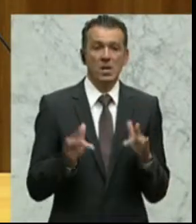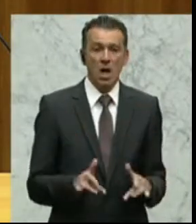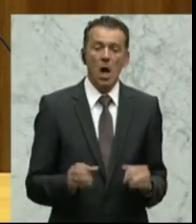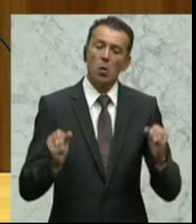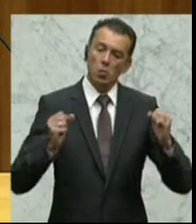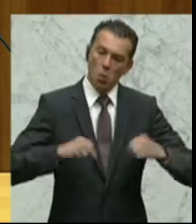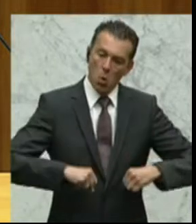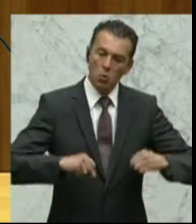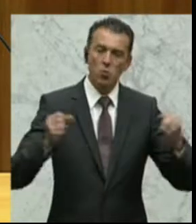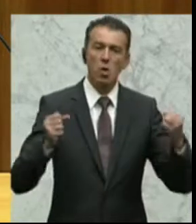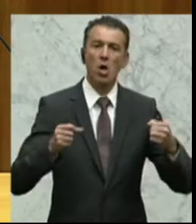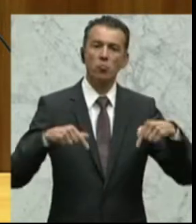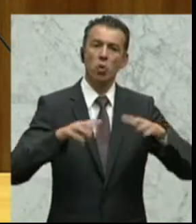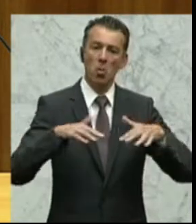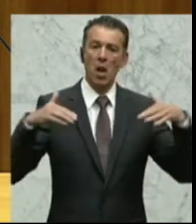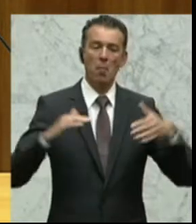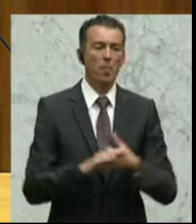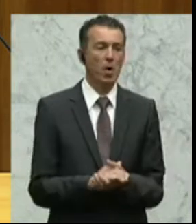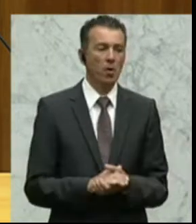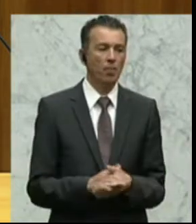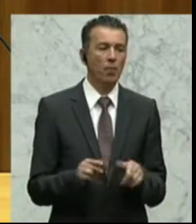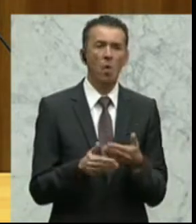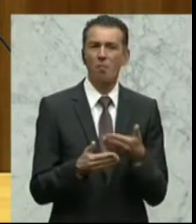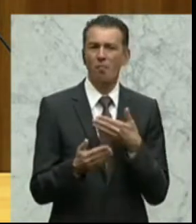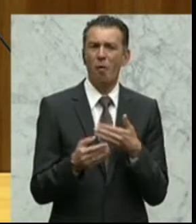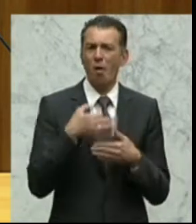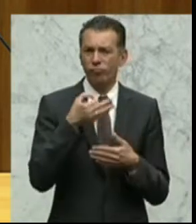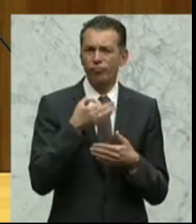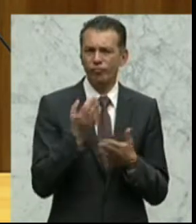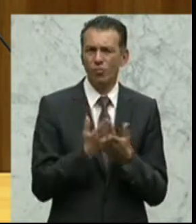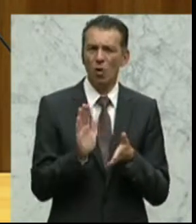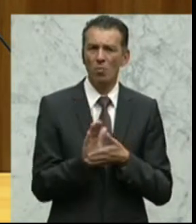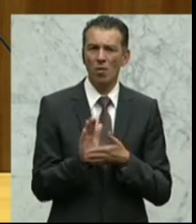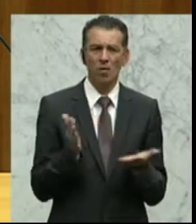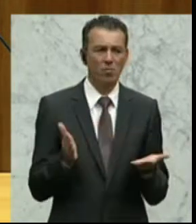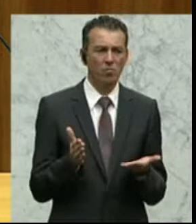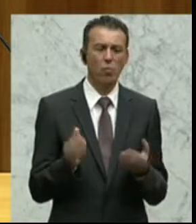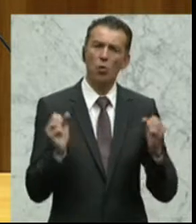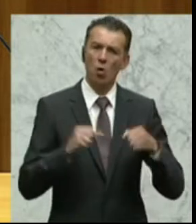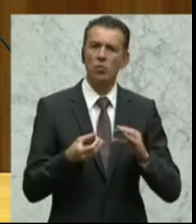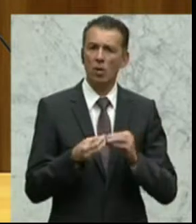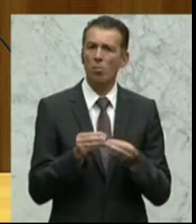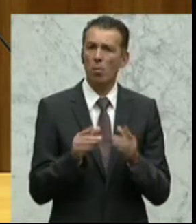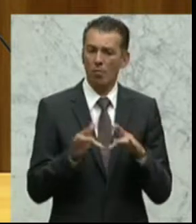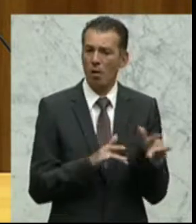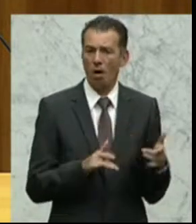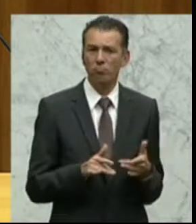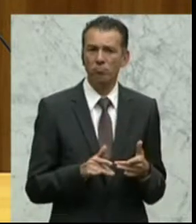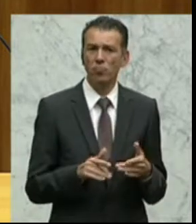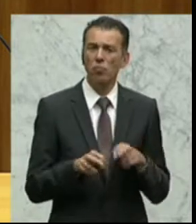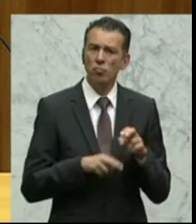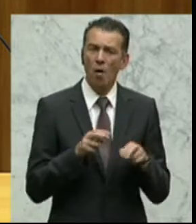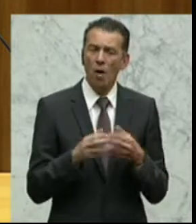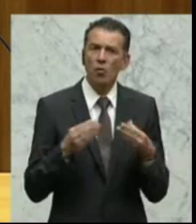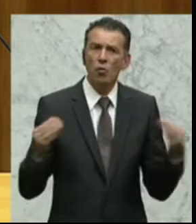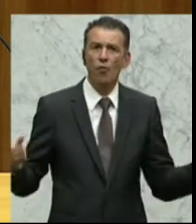im Hohen Haus, hat man auch durch die Vorredner gehört, was das Problem ist. Die Steuern sind einfach zu hoch, die Menschen können sich das Leben kaum